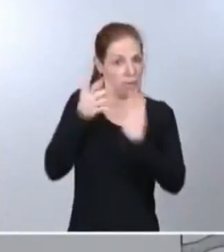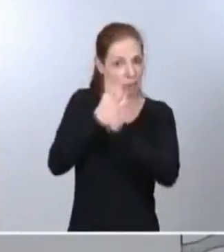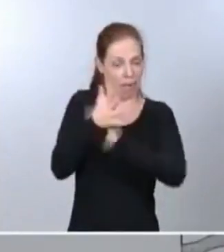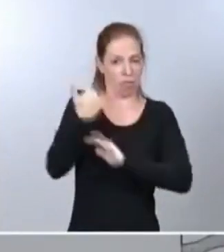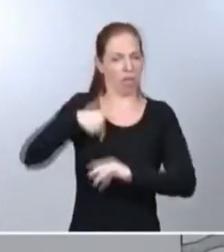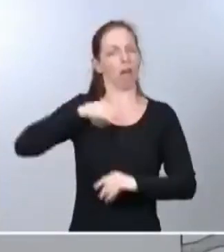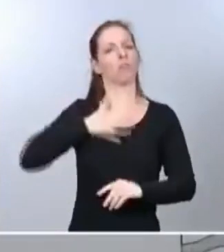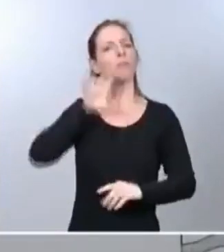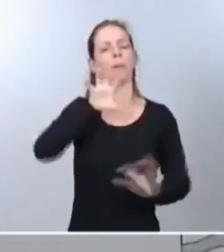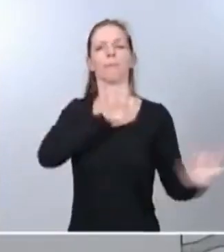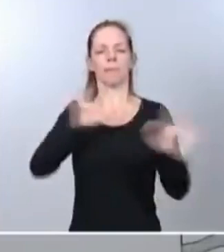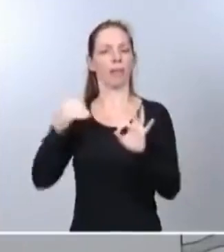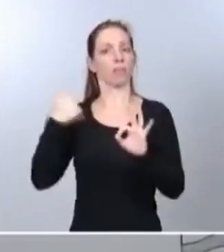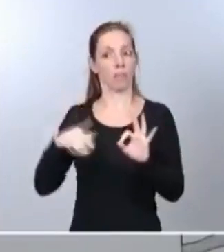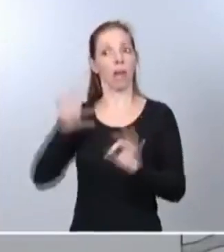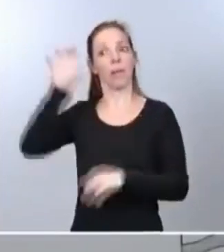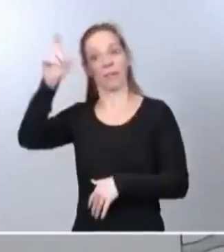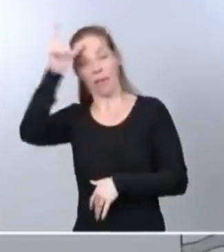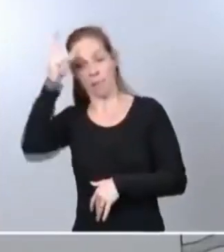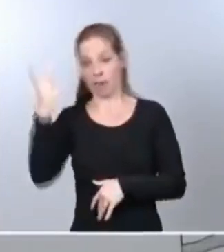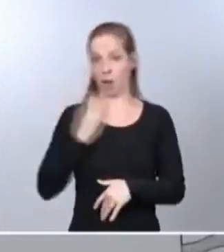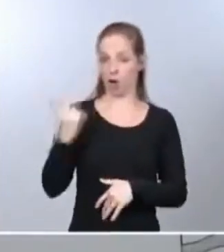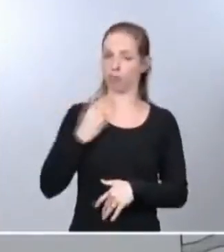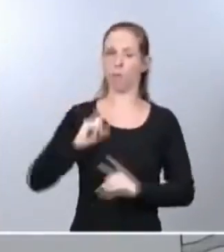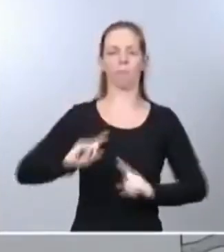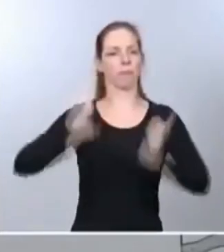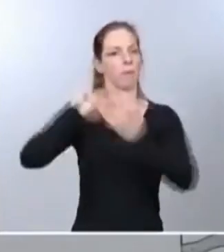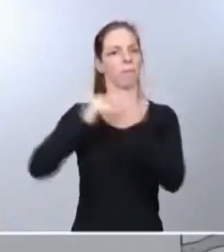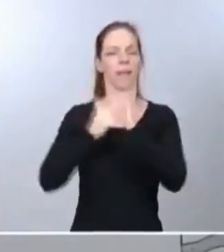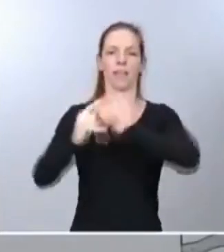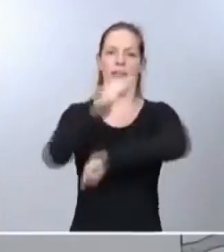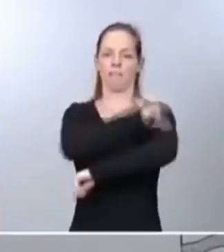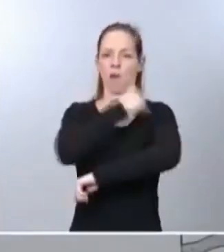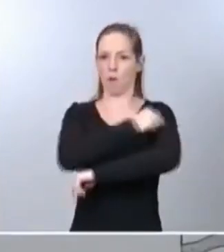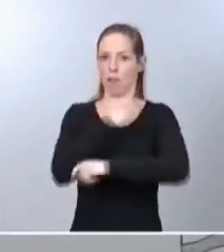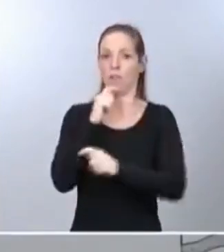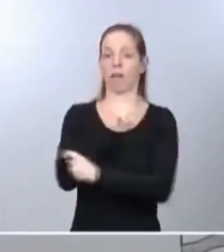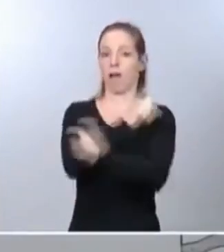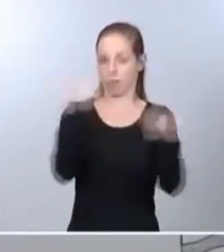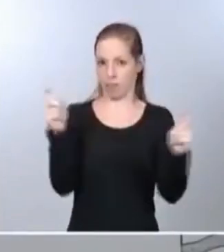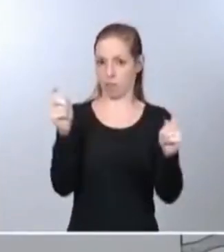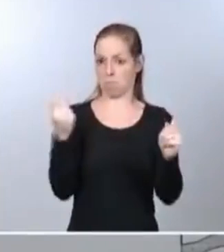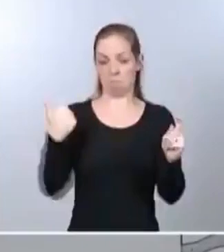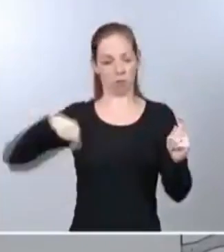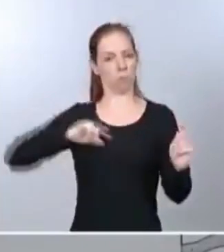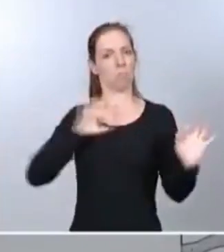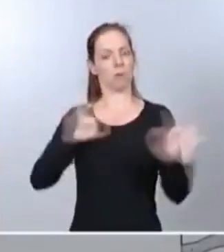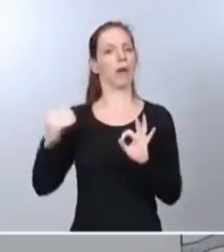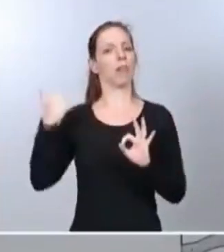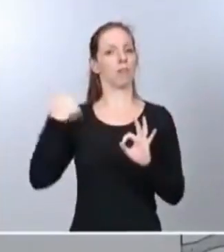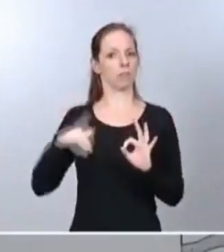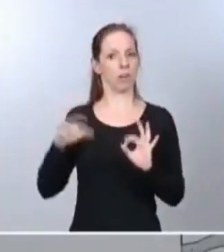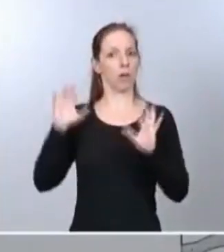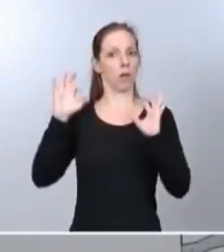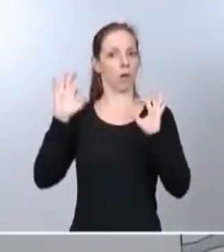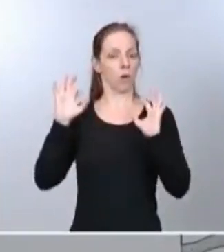Alemanha, a anunciar e aprobar un plan de vacunación. Está preparado para empezar a vacunar ao mesmo momento que recibamos as dosis